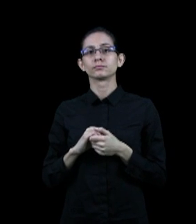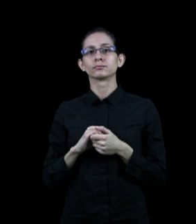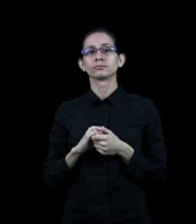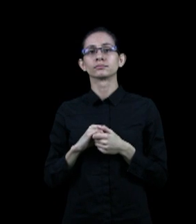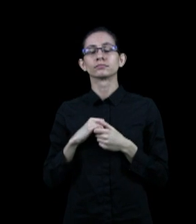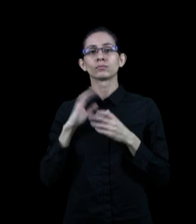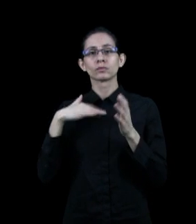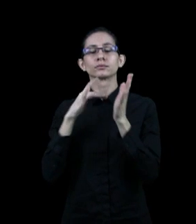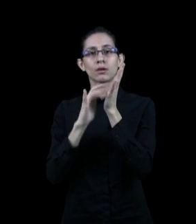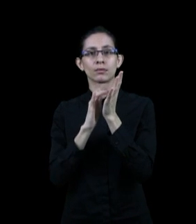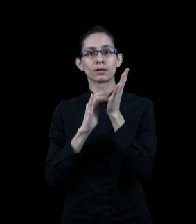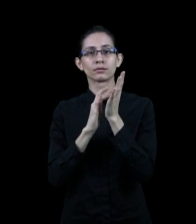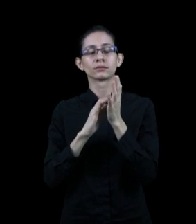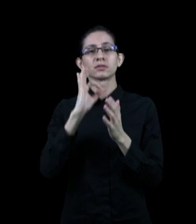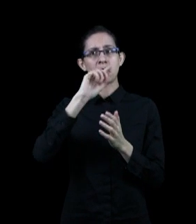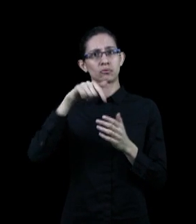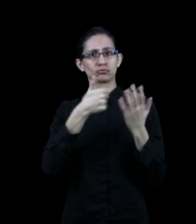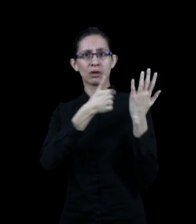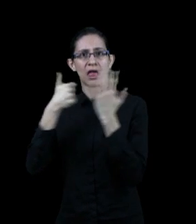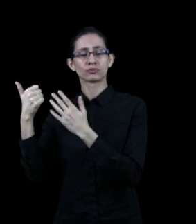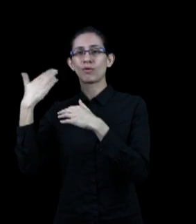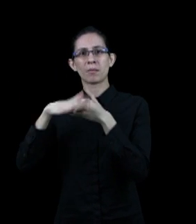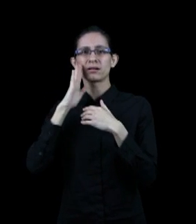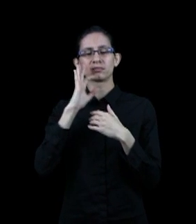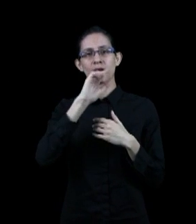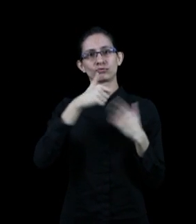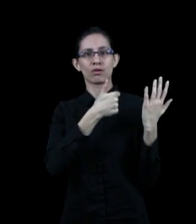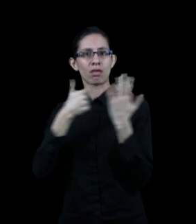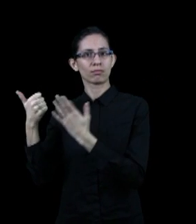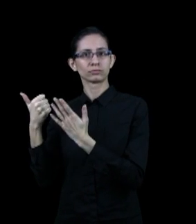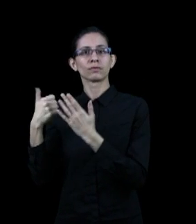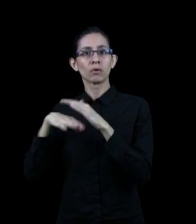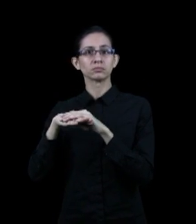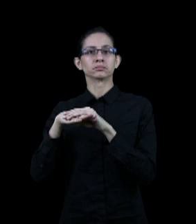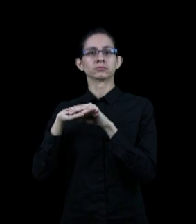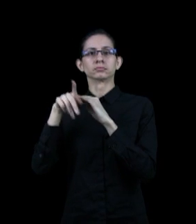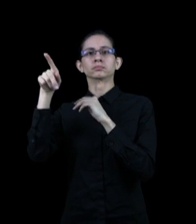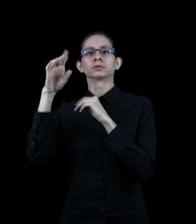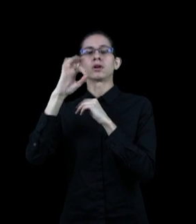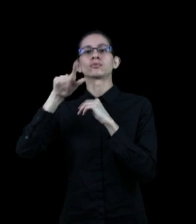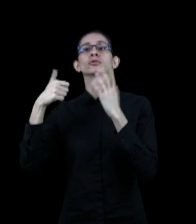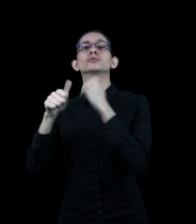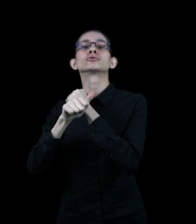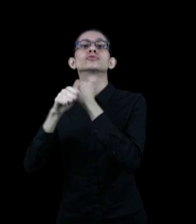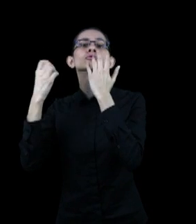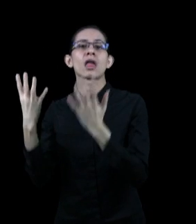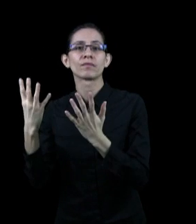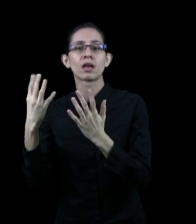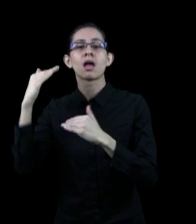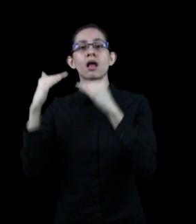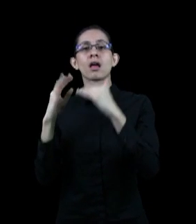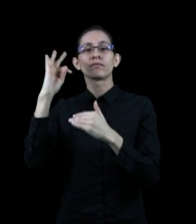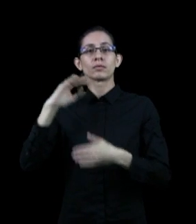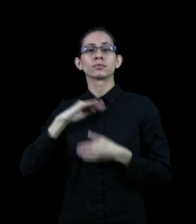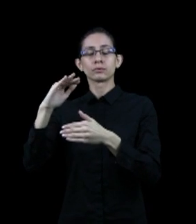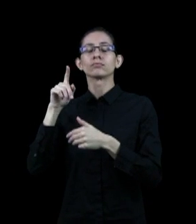Możemy więc podzielić ten wynik przez 0,666. Szóstki ciągną się w nieskończoność. Wyszło 0